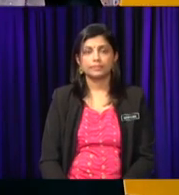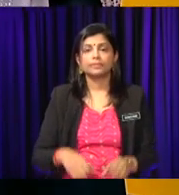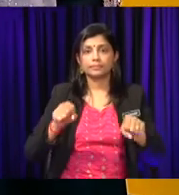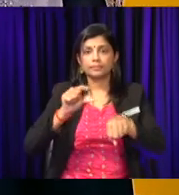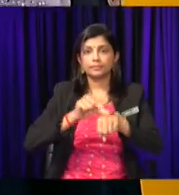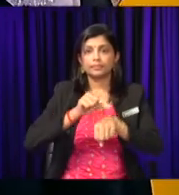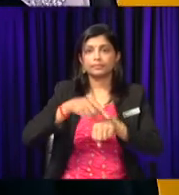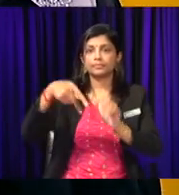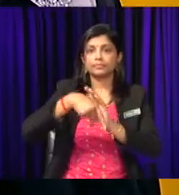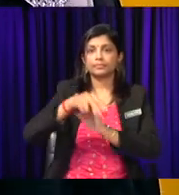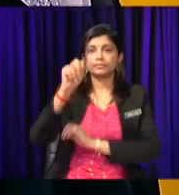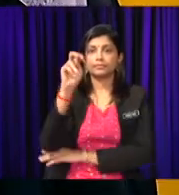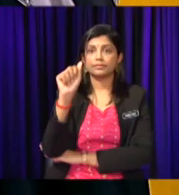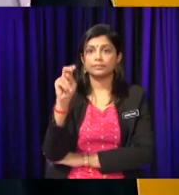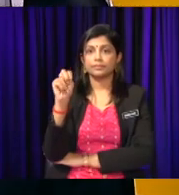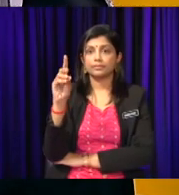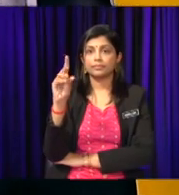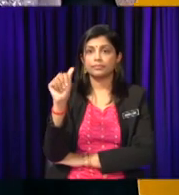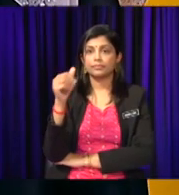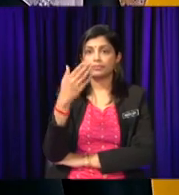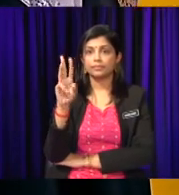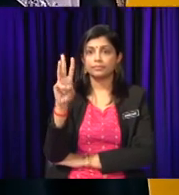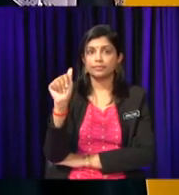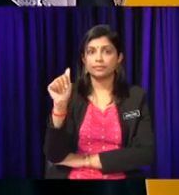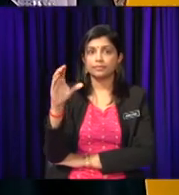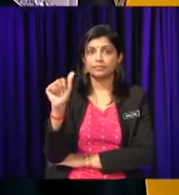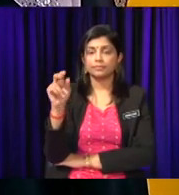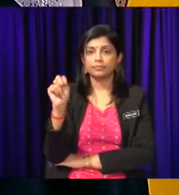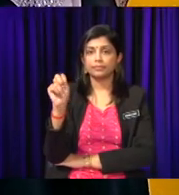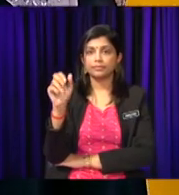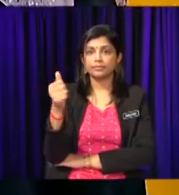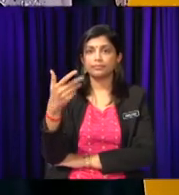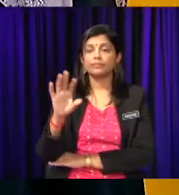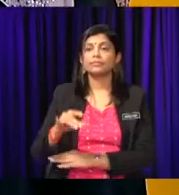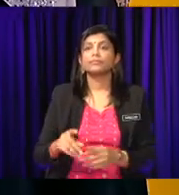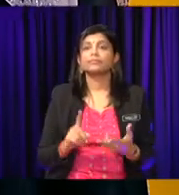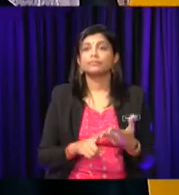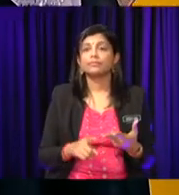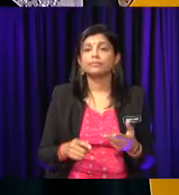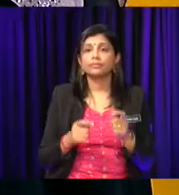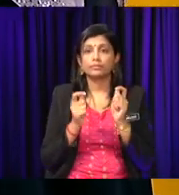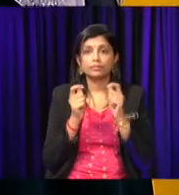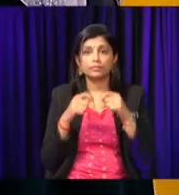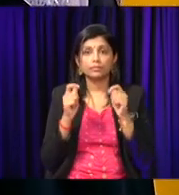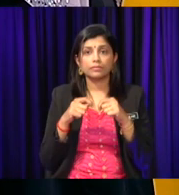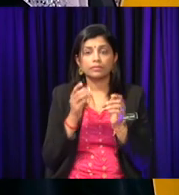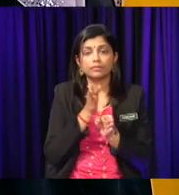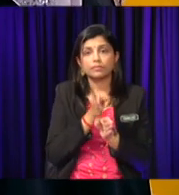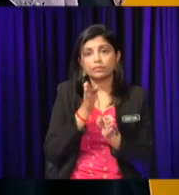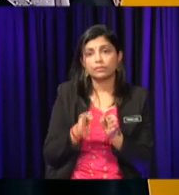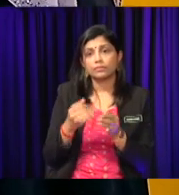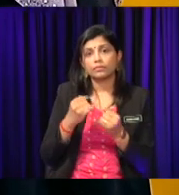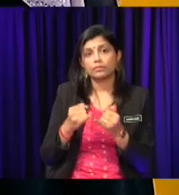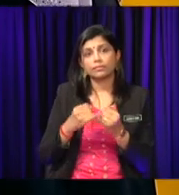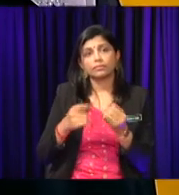berkongsi Oke seterusnya meneguran ya dan alis kali inilah berbincang jadi itu